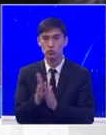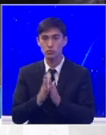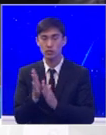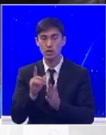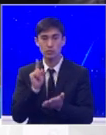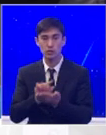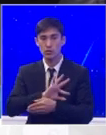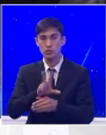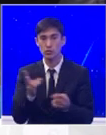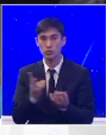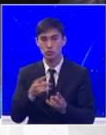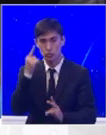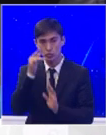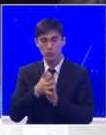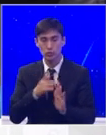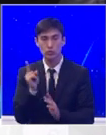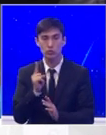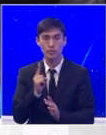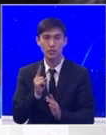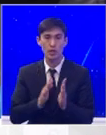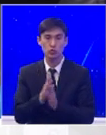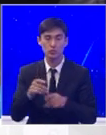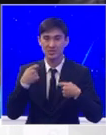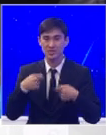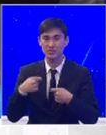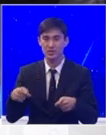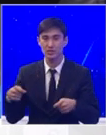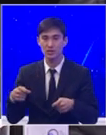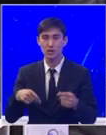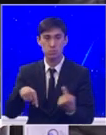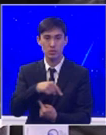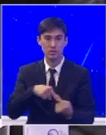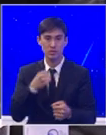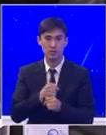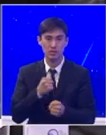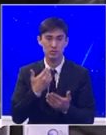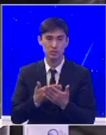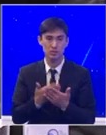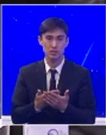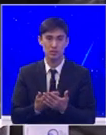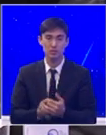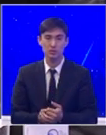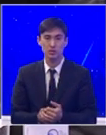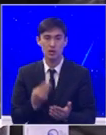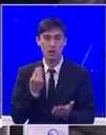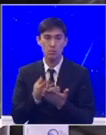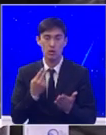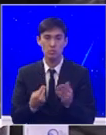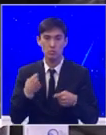керек болады. Түсінікті, ана кісілер шөпті сатып жібереді, бизнес қылады да, мысалы, қымбат